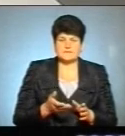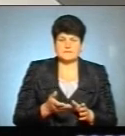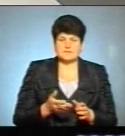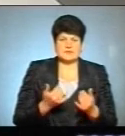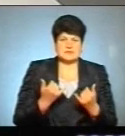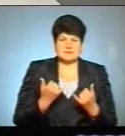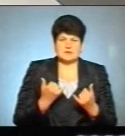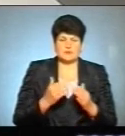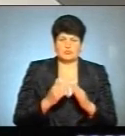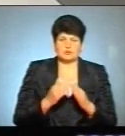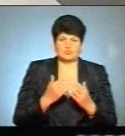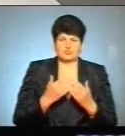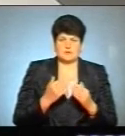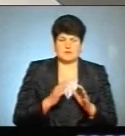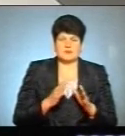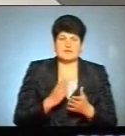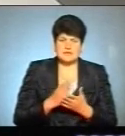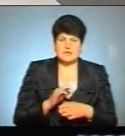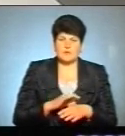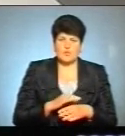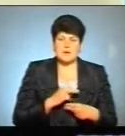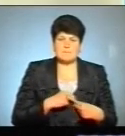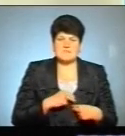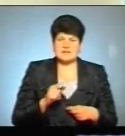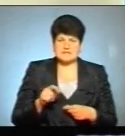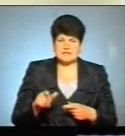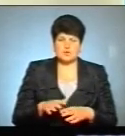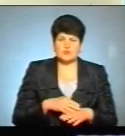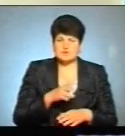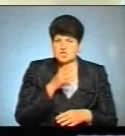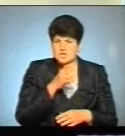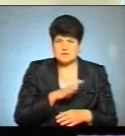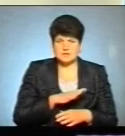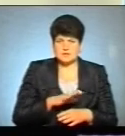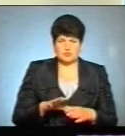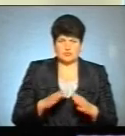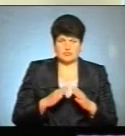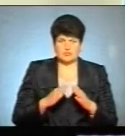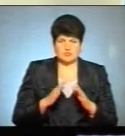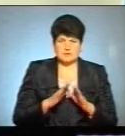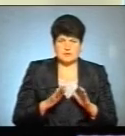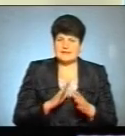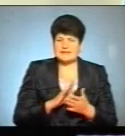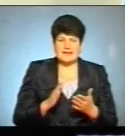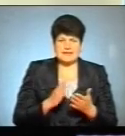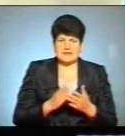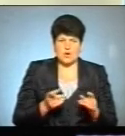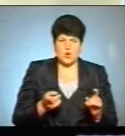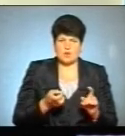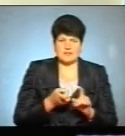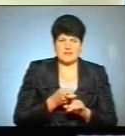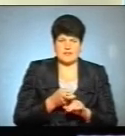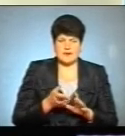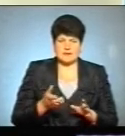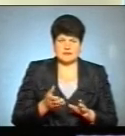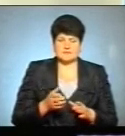наразі її в будинку немає. Є хворі працівники, які довший час вже не перебували в будинку і не є контактними, не були